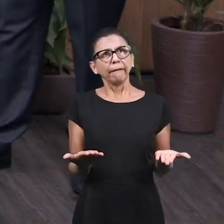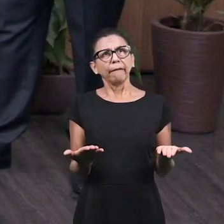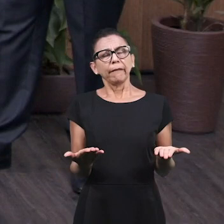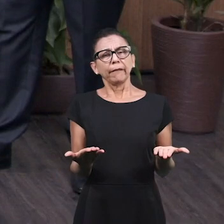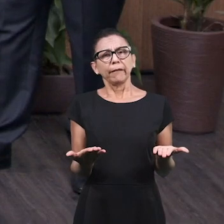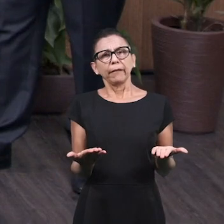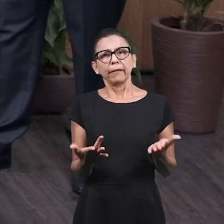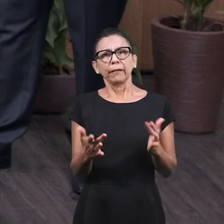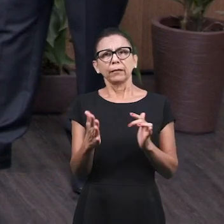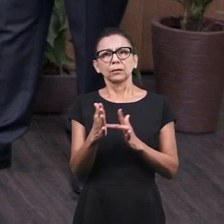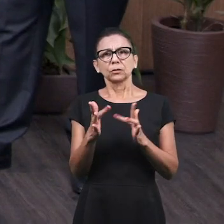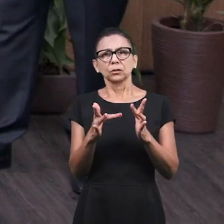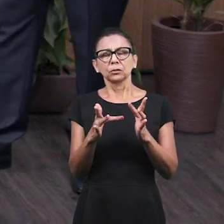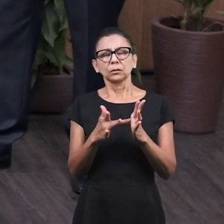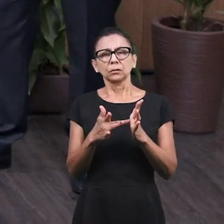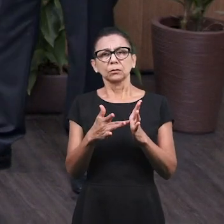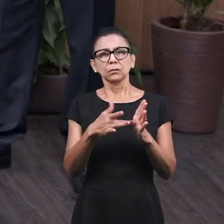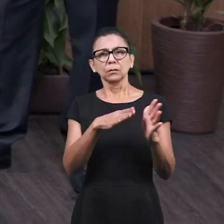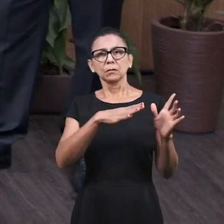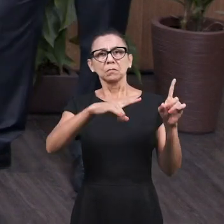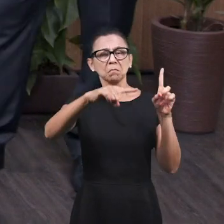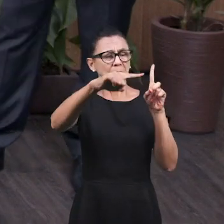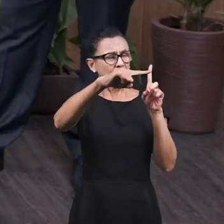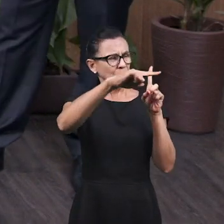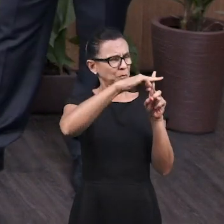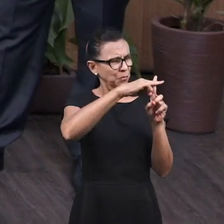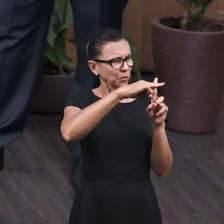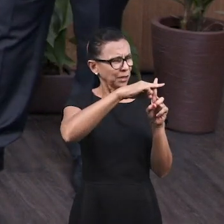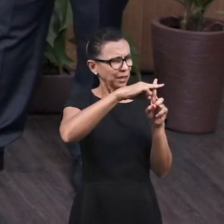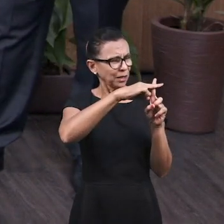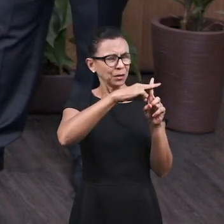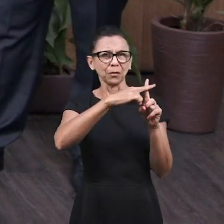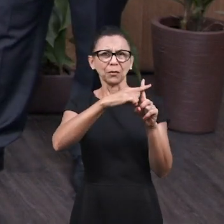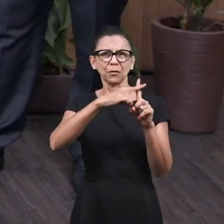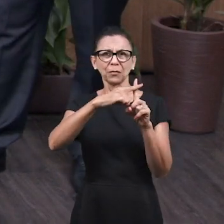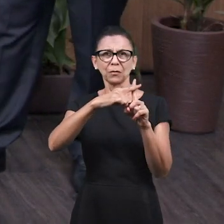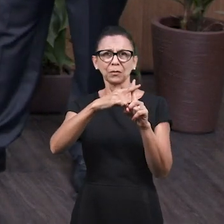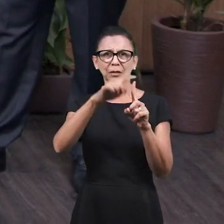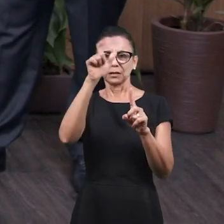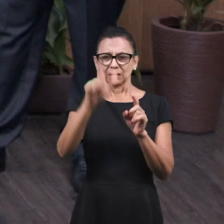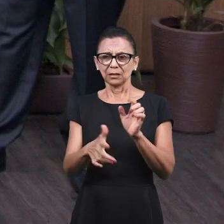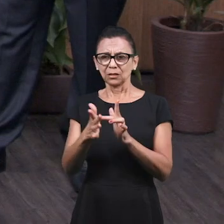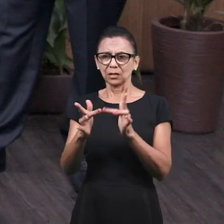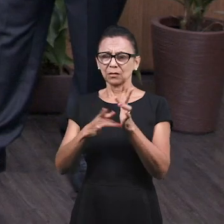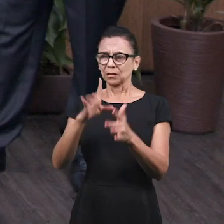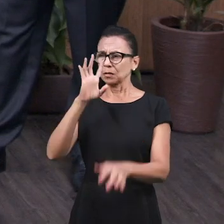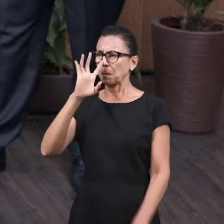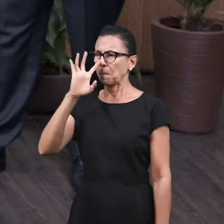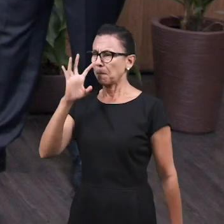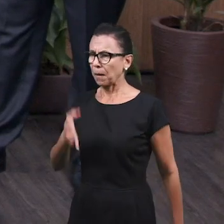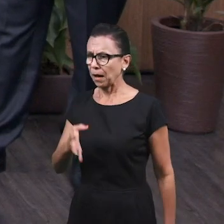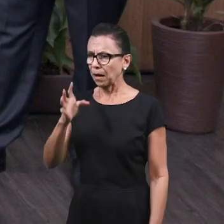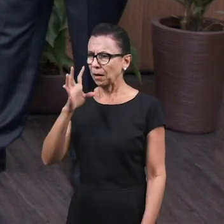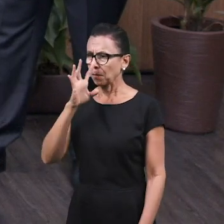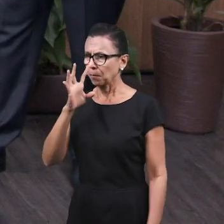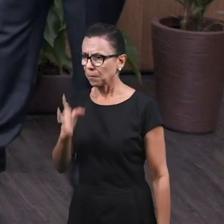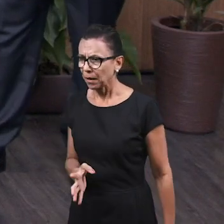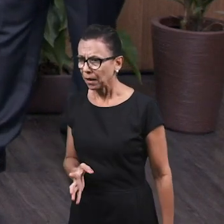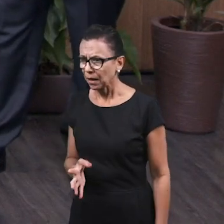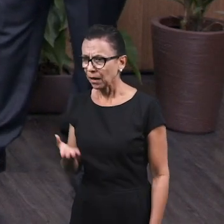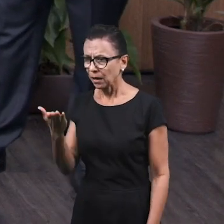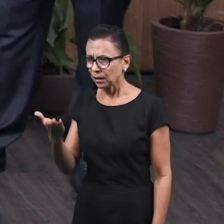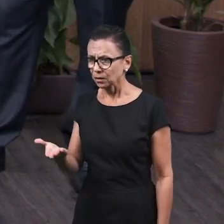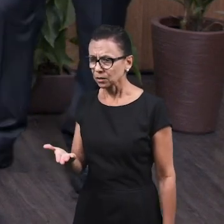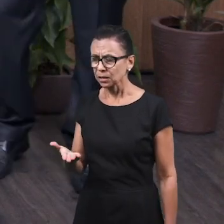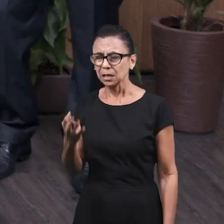Иисуса задержали незаконно, обвинили за то, чего он не сделал. Римляне,